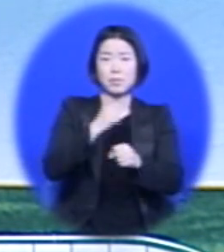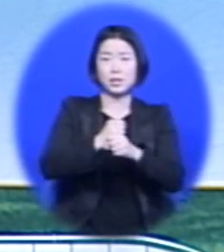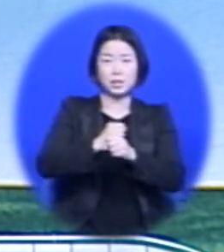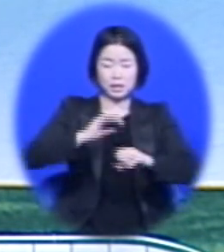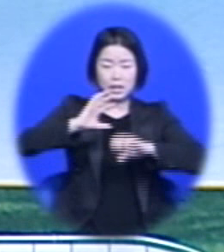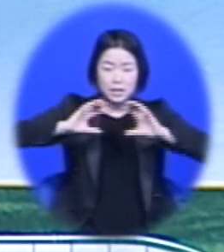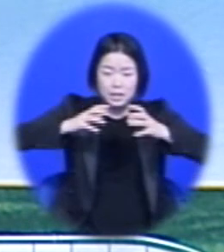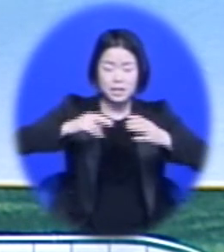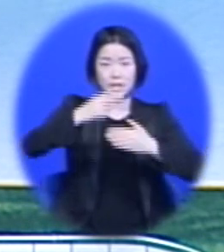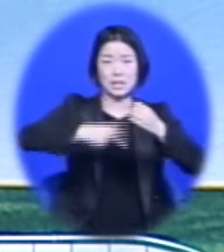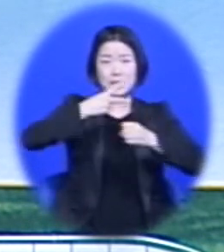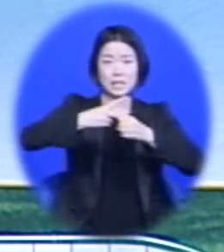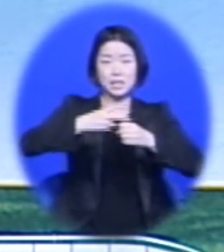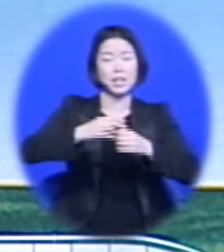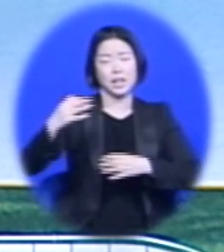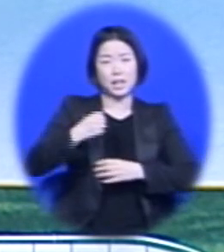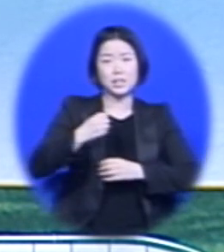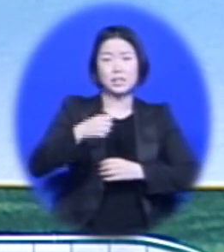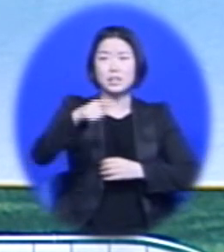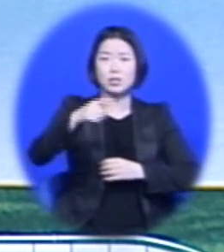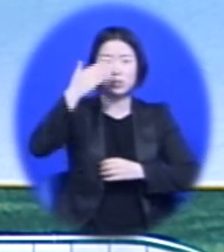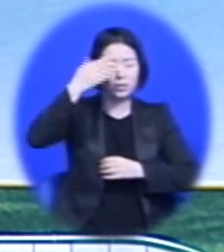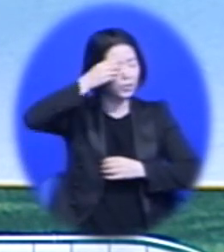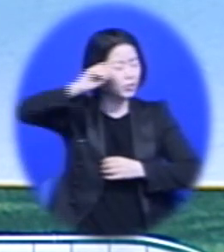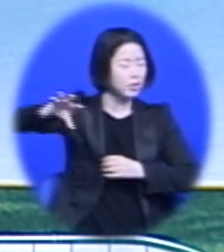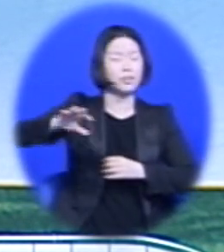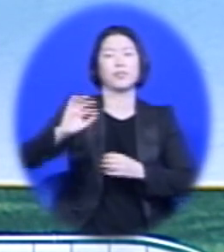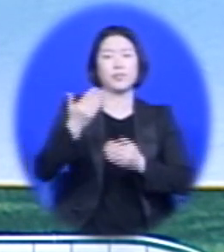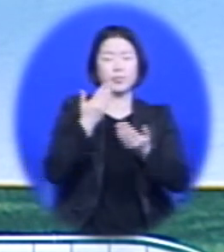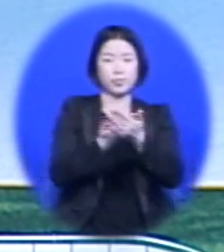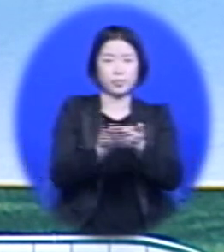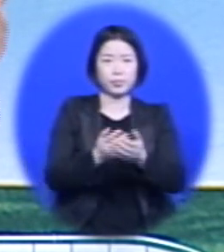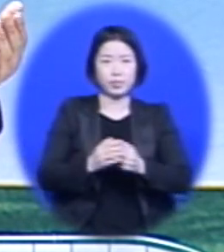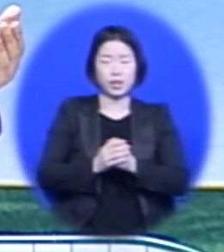세상의 신이 가리고 있는 것을 떼내시기 바랍니다.